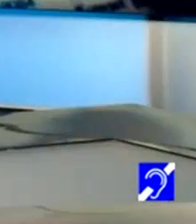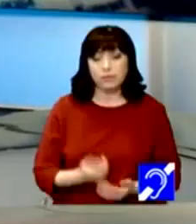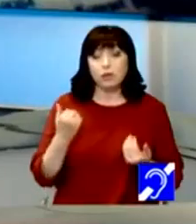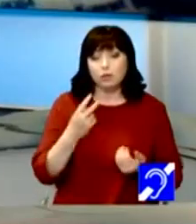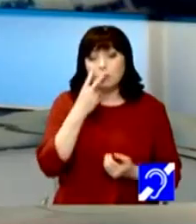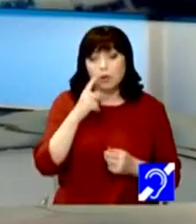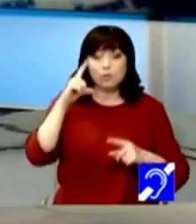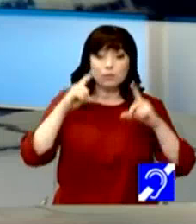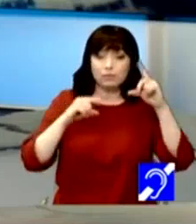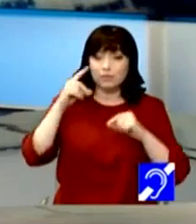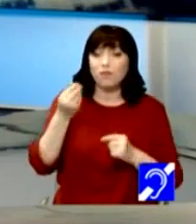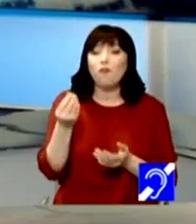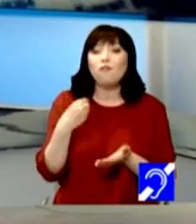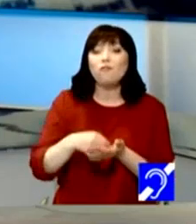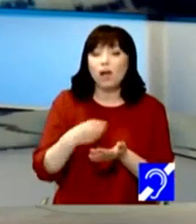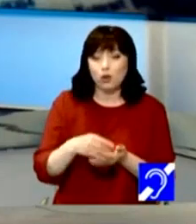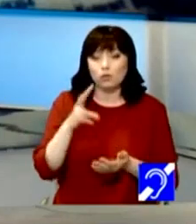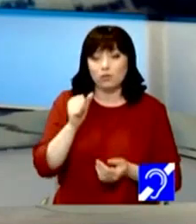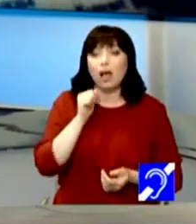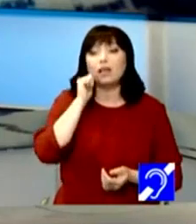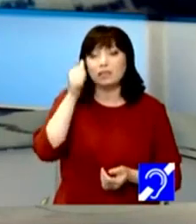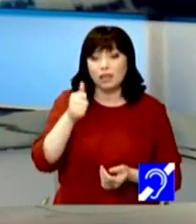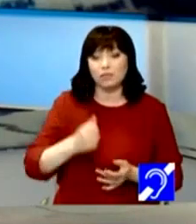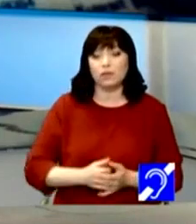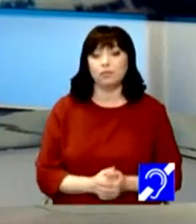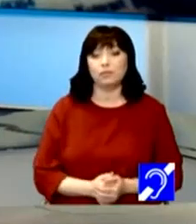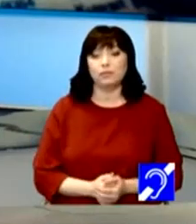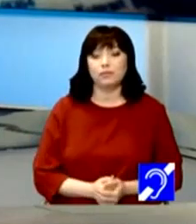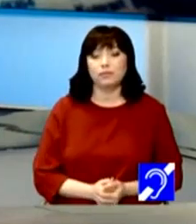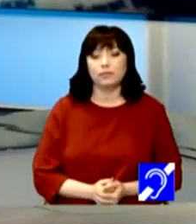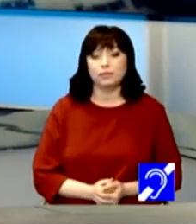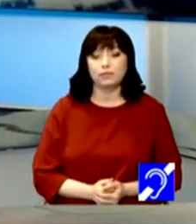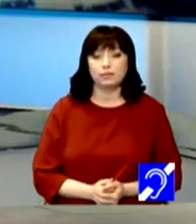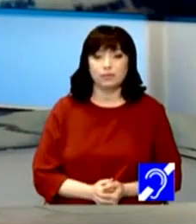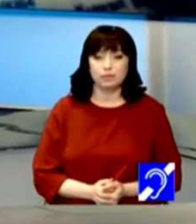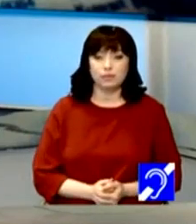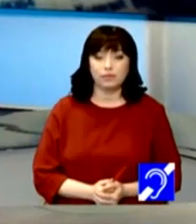Să vedem acum cotațiile valutare stabilite pentru mâine de Banca Națională a Moldovei.